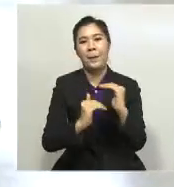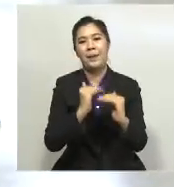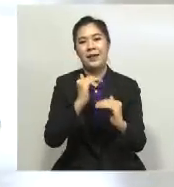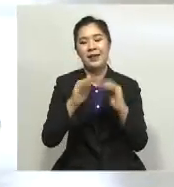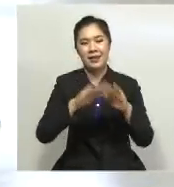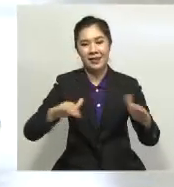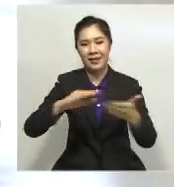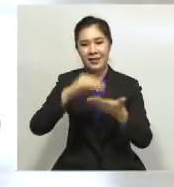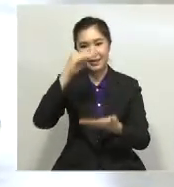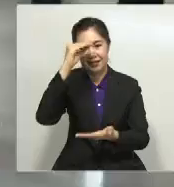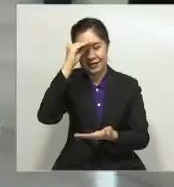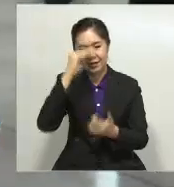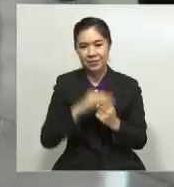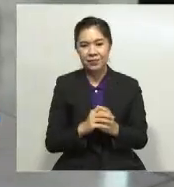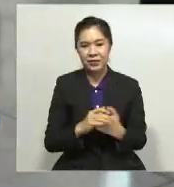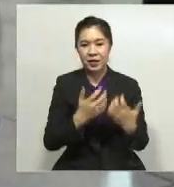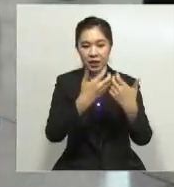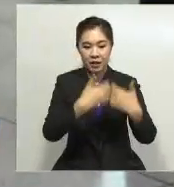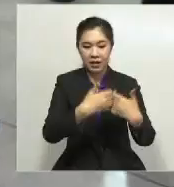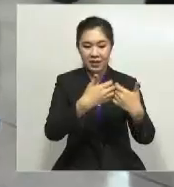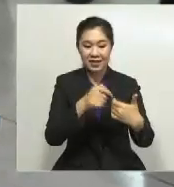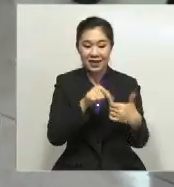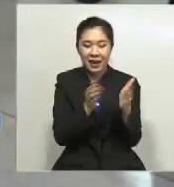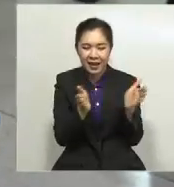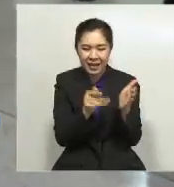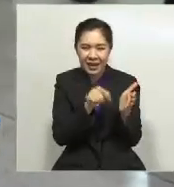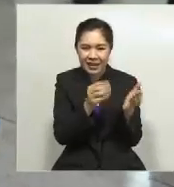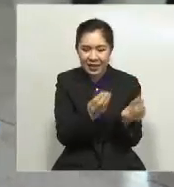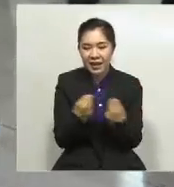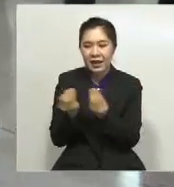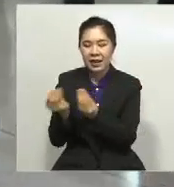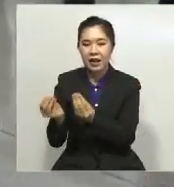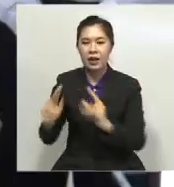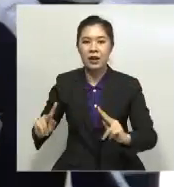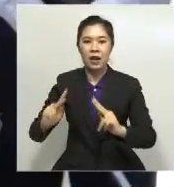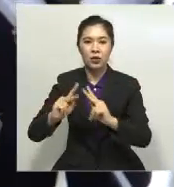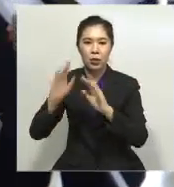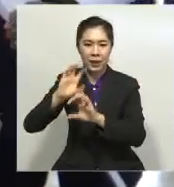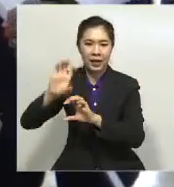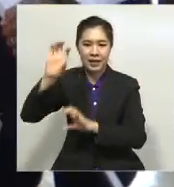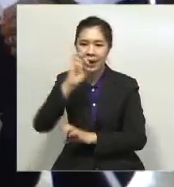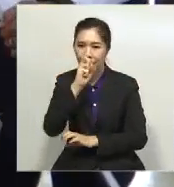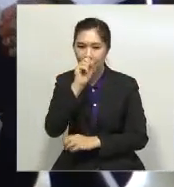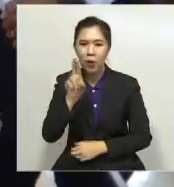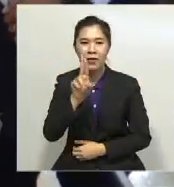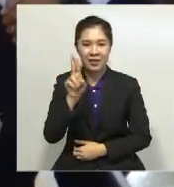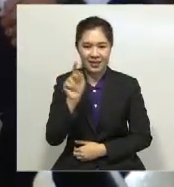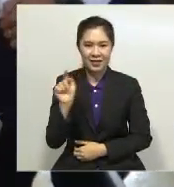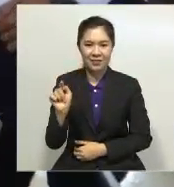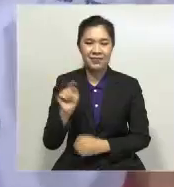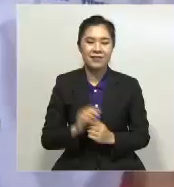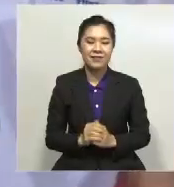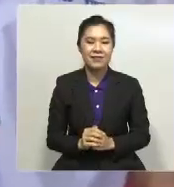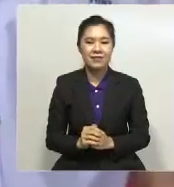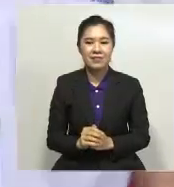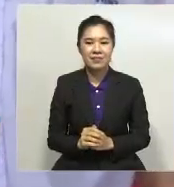ซึ่งนายกรัฐมนตรีได้ส่งมอบเครื่องดำนาขนาดเล็กดังกล่าวให้กระทรวงมหาดไทยนำไปทดลองใช้ด้วย